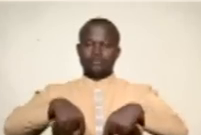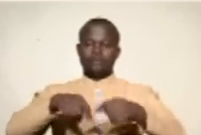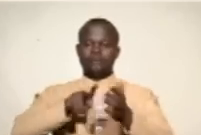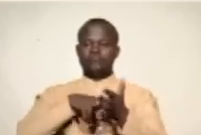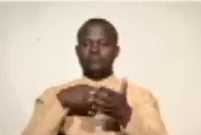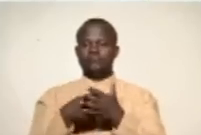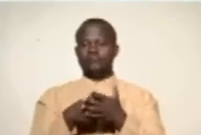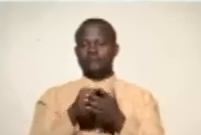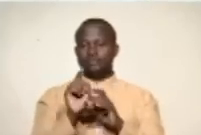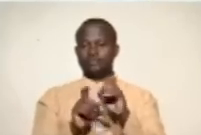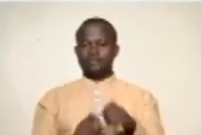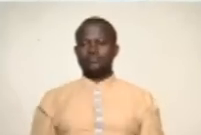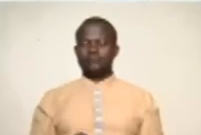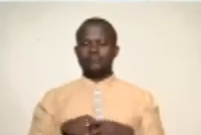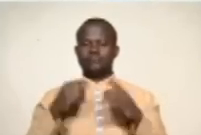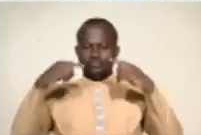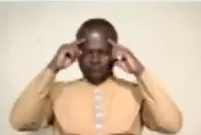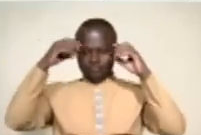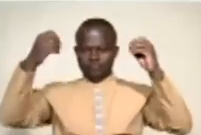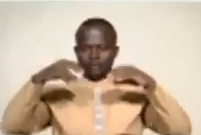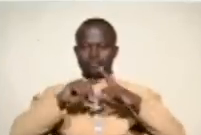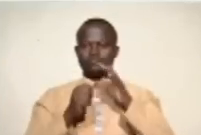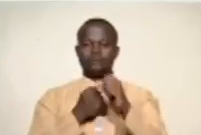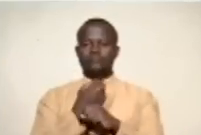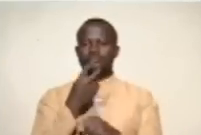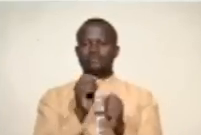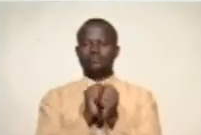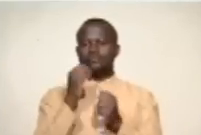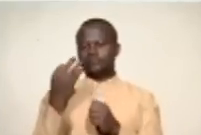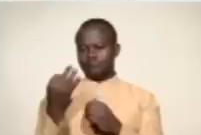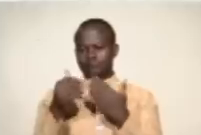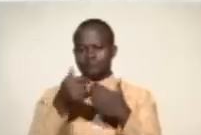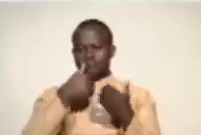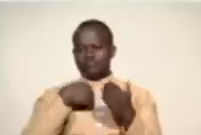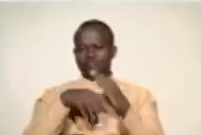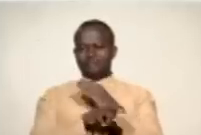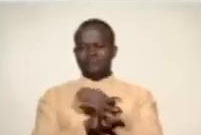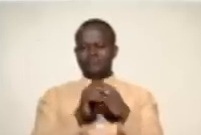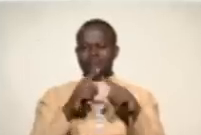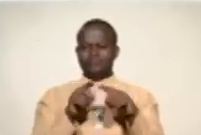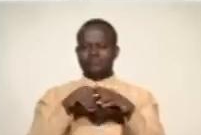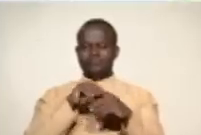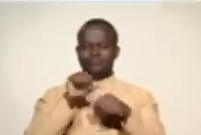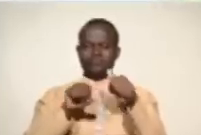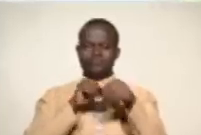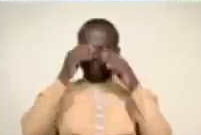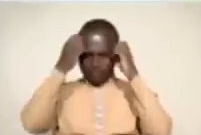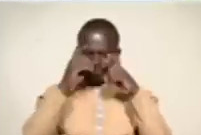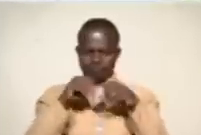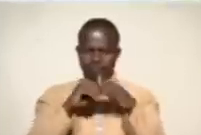batsindwa ibizamini. Kaminuza ya Kigali yatangiye mu 2013 ikaba ifite amashami atandukanye mu bijyanye